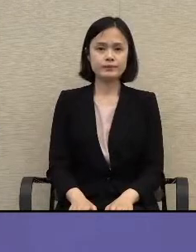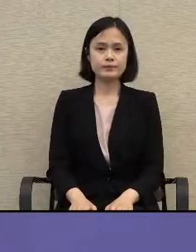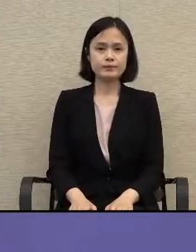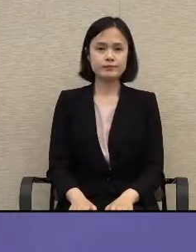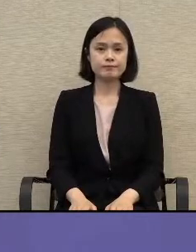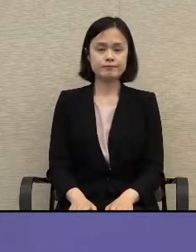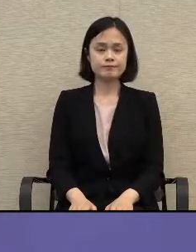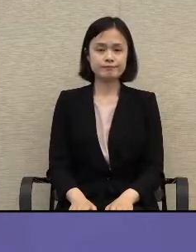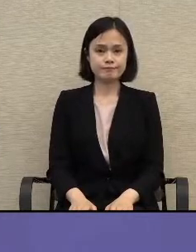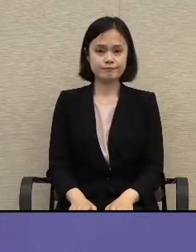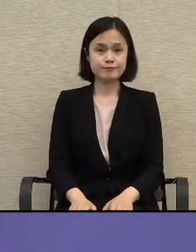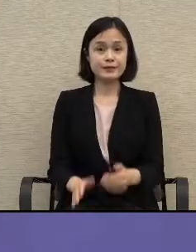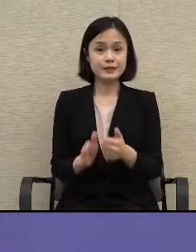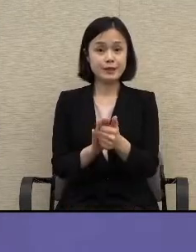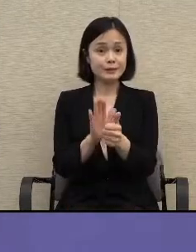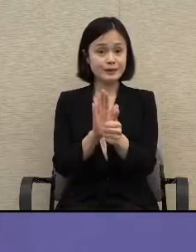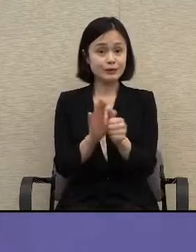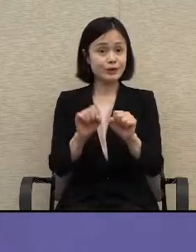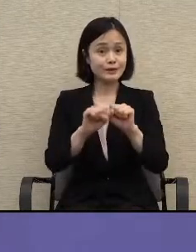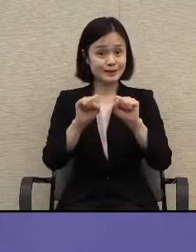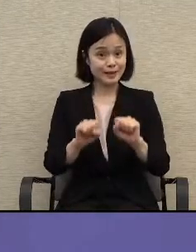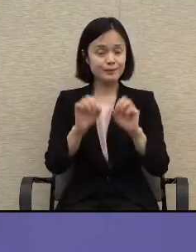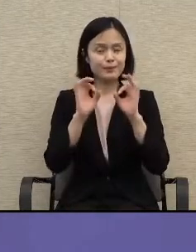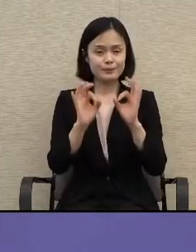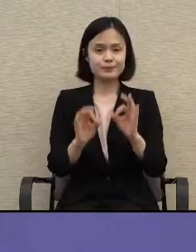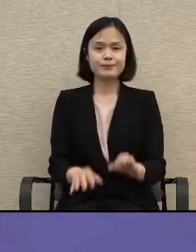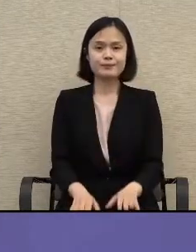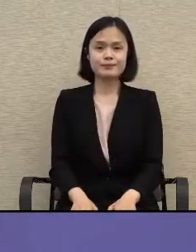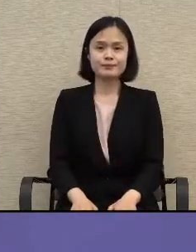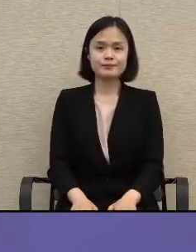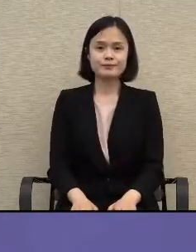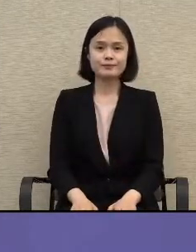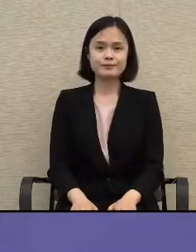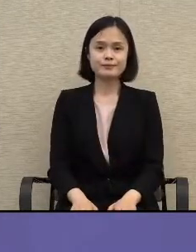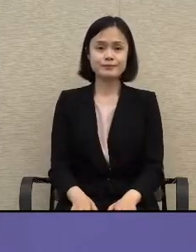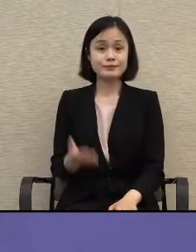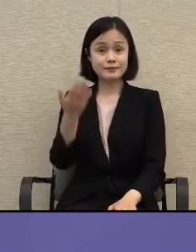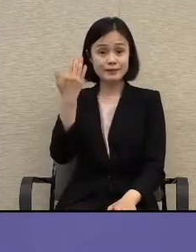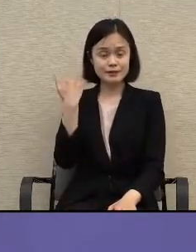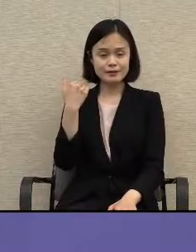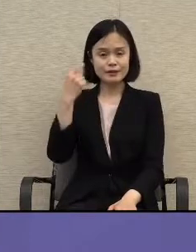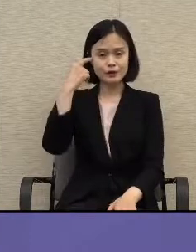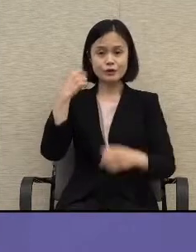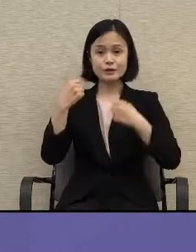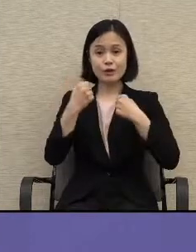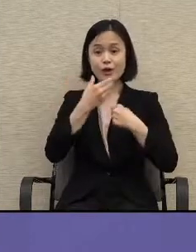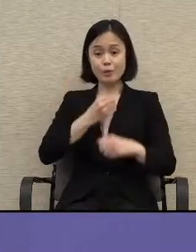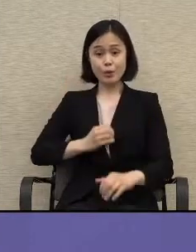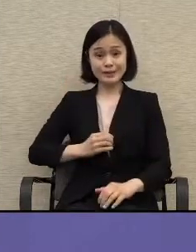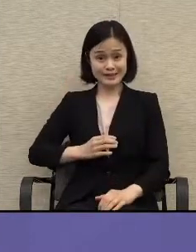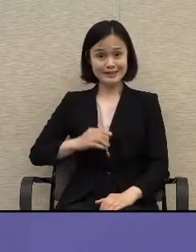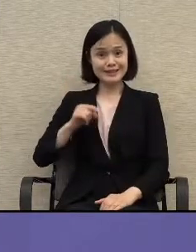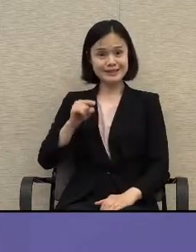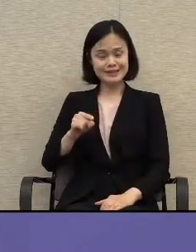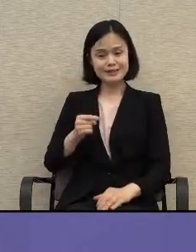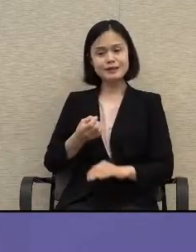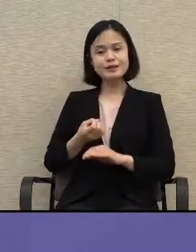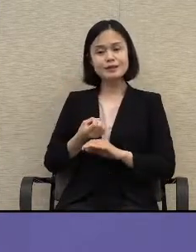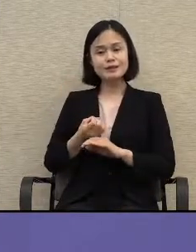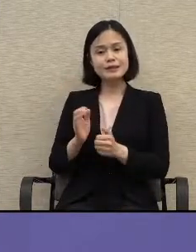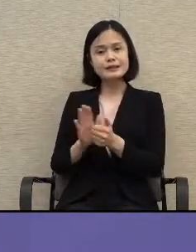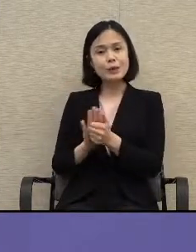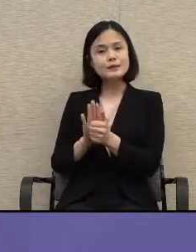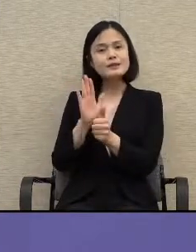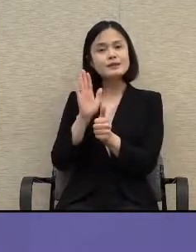체계를 조금 보겠는데요. 기존에 이제 정신건강 복지 영역 안에서의 이제 우리의 서비스 전달 주체, 그러니까